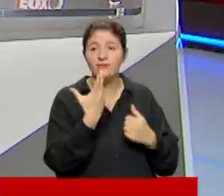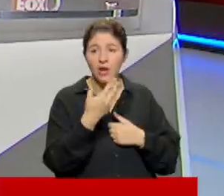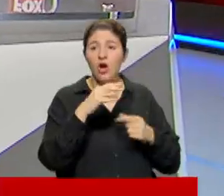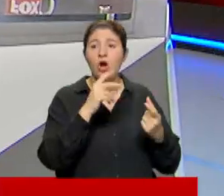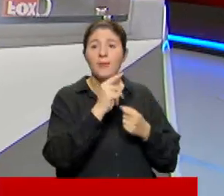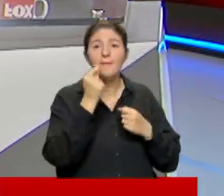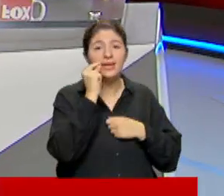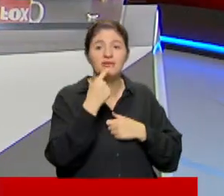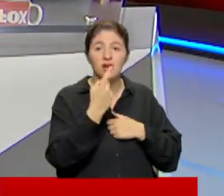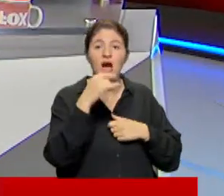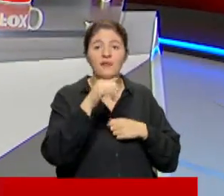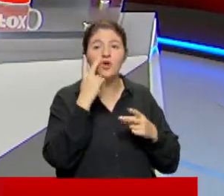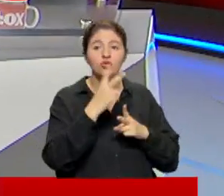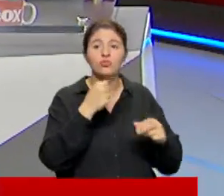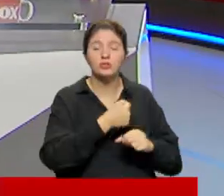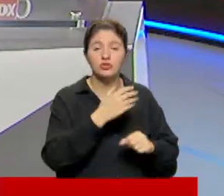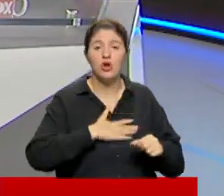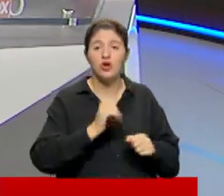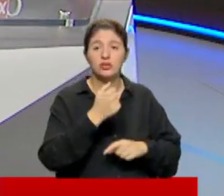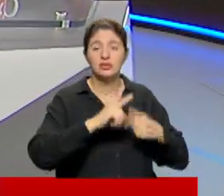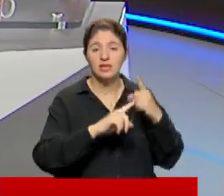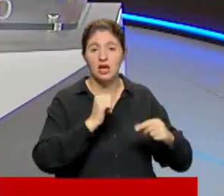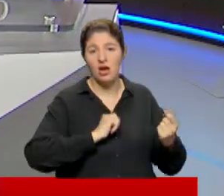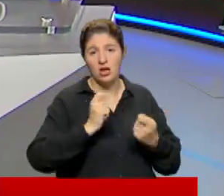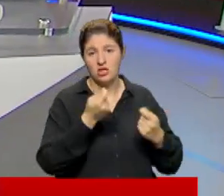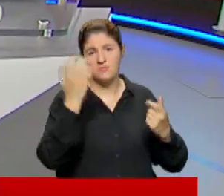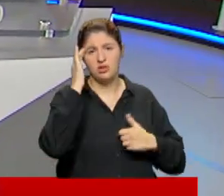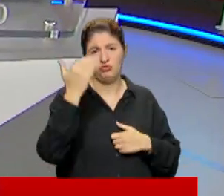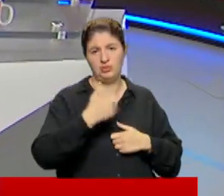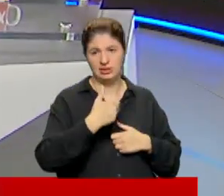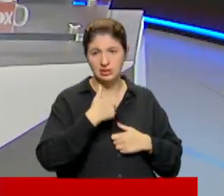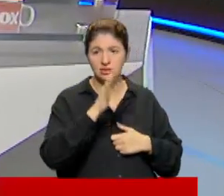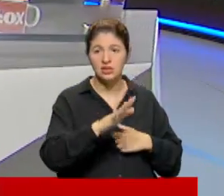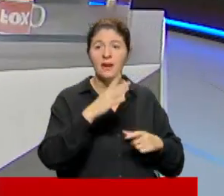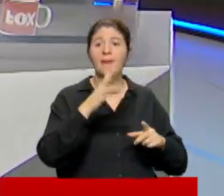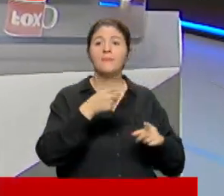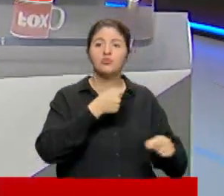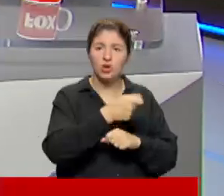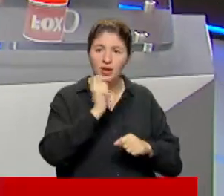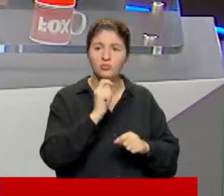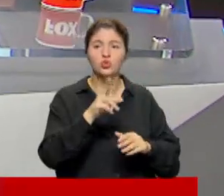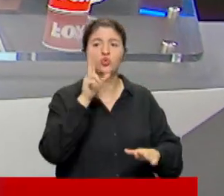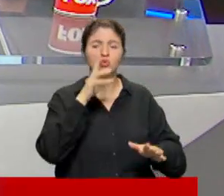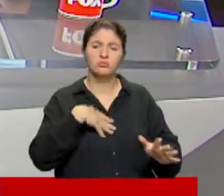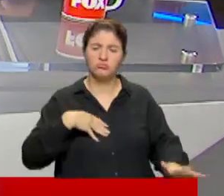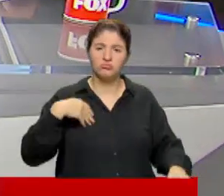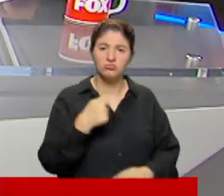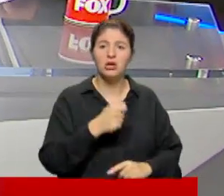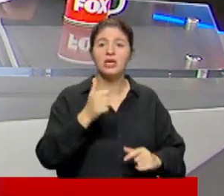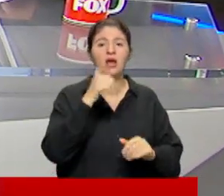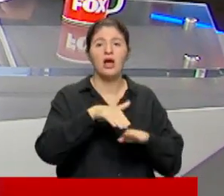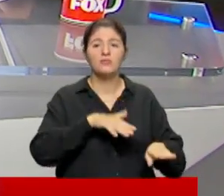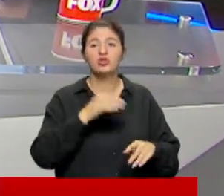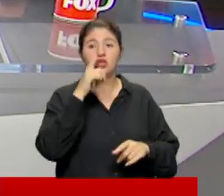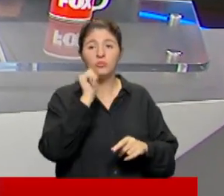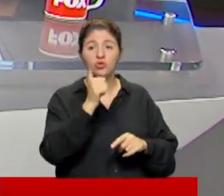Çelik ne söyledi hak ve özgürlükler mücadelesinin Öncü siyasi hareketi biziz mücadele ettik Bedel ödedik geri adım atmadık çarşamba günü Cumhurbaşkanımız ve